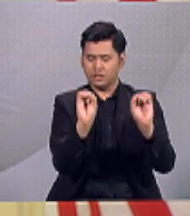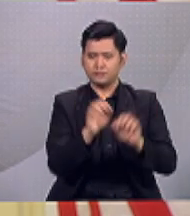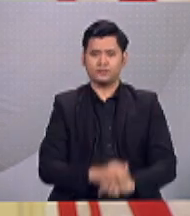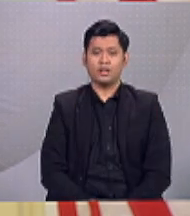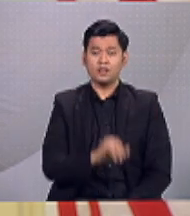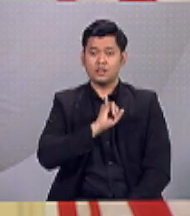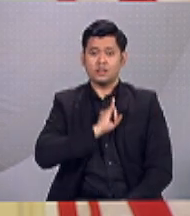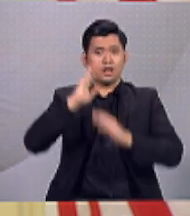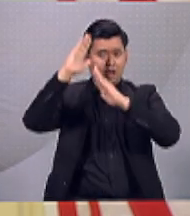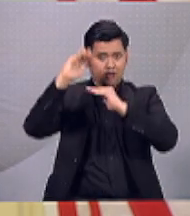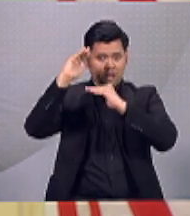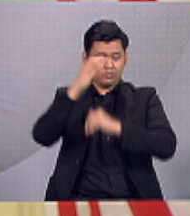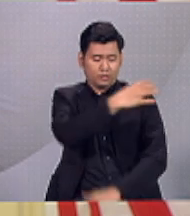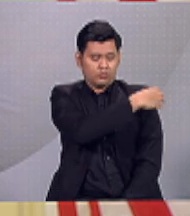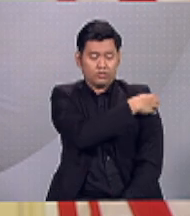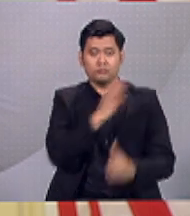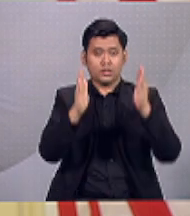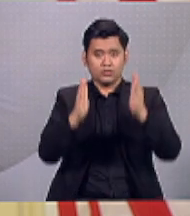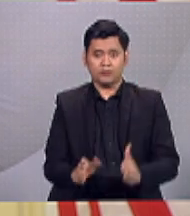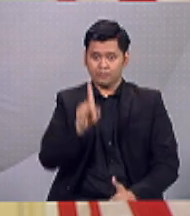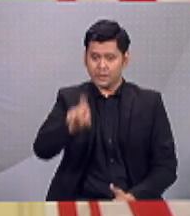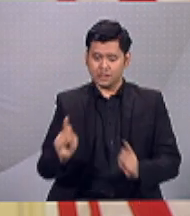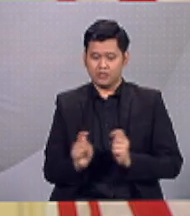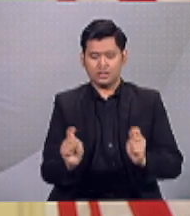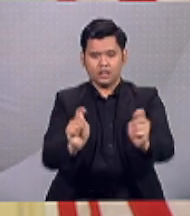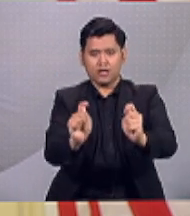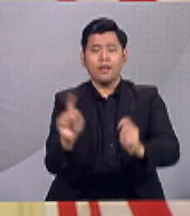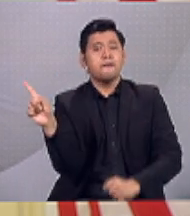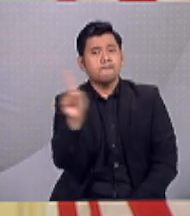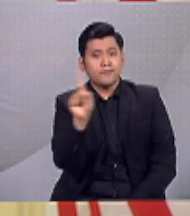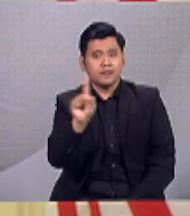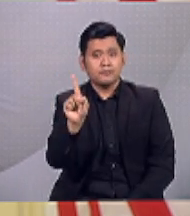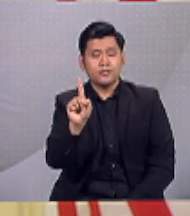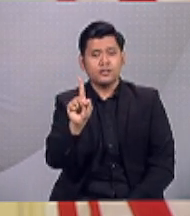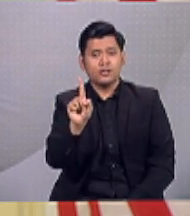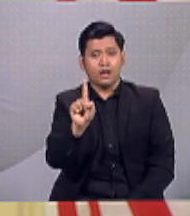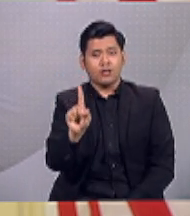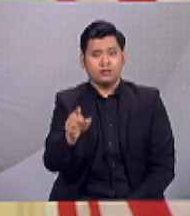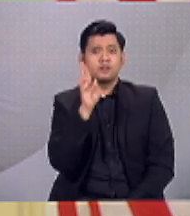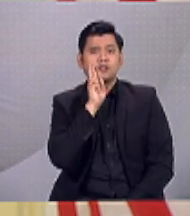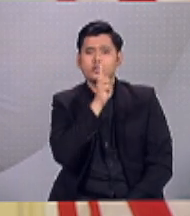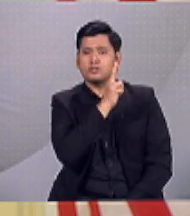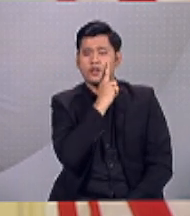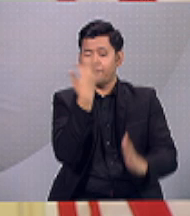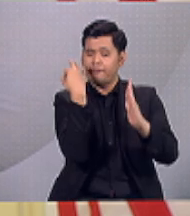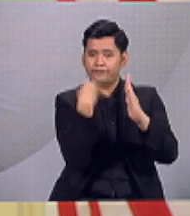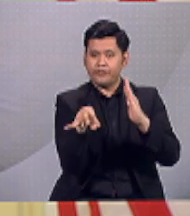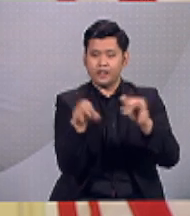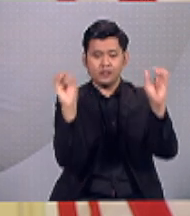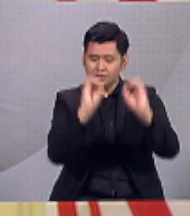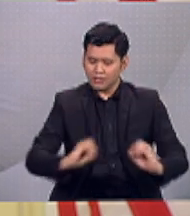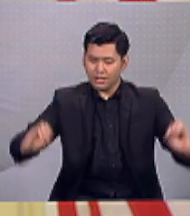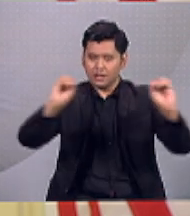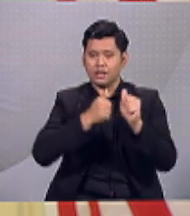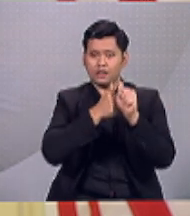pihak berkuasa mengambil tindakan kepada mana-mana restoran yang gagal mematuhi